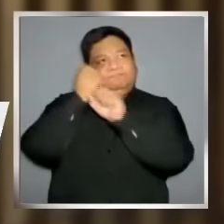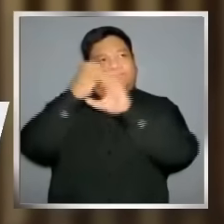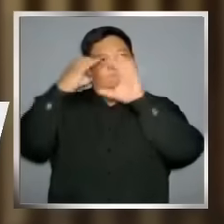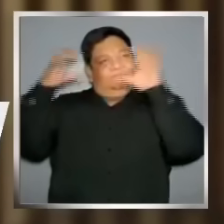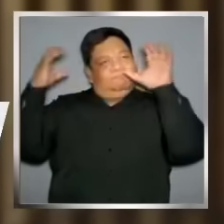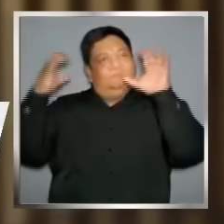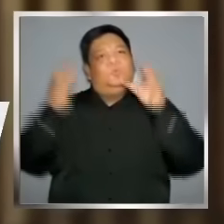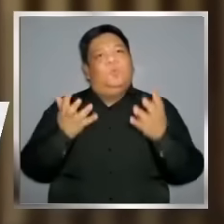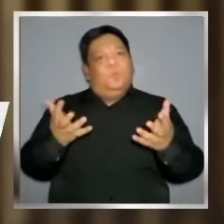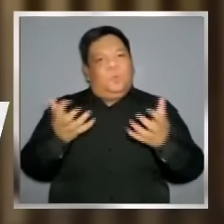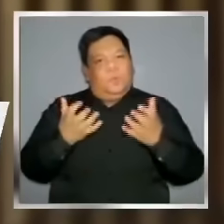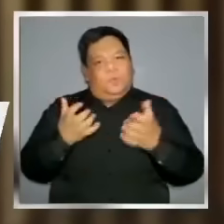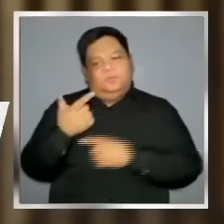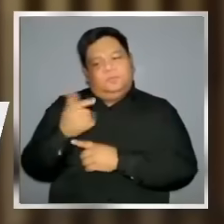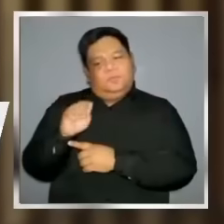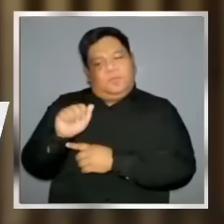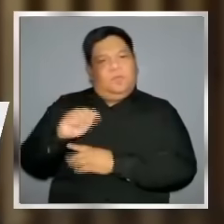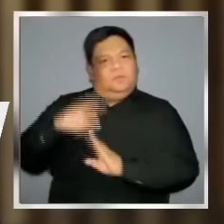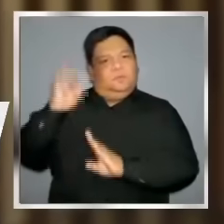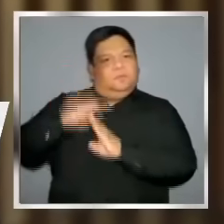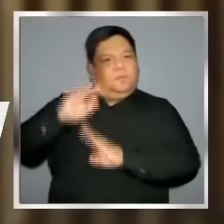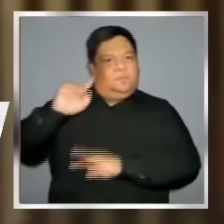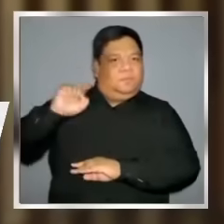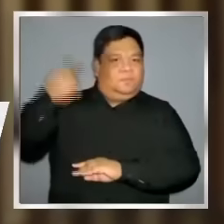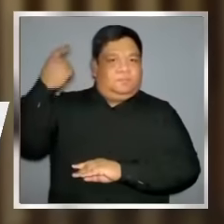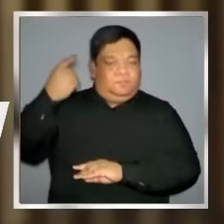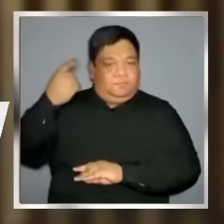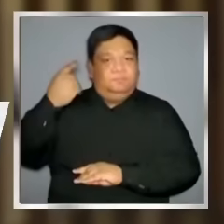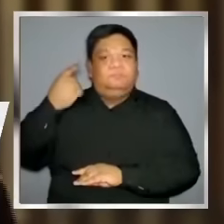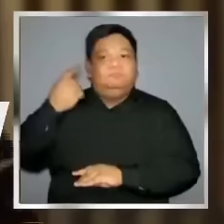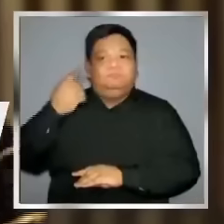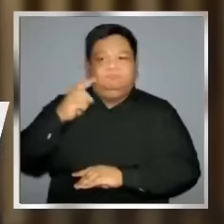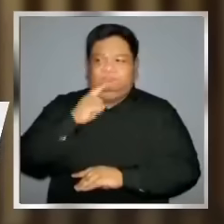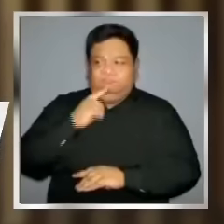number one and rallied my team